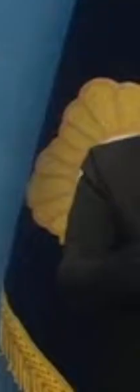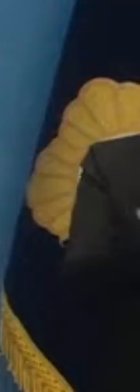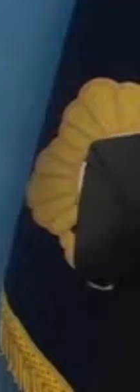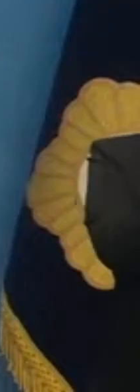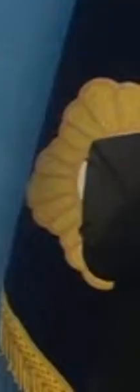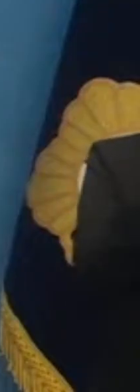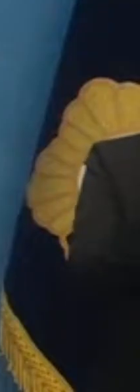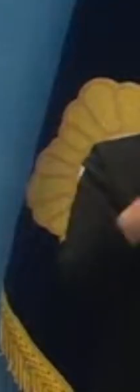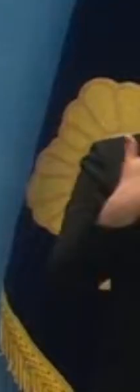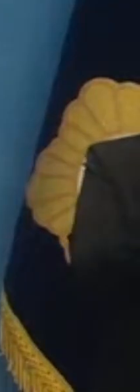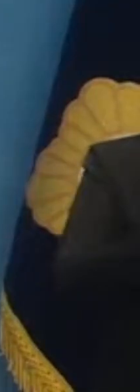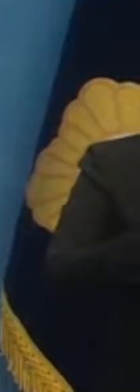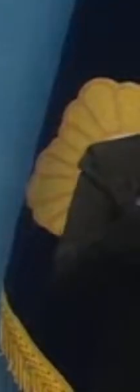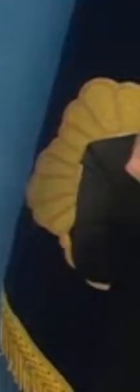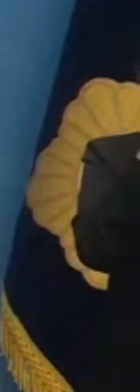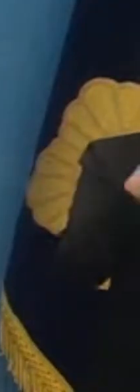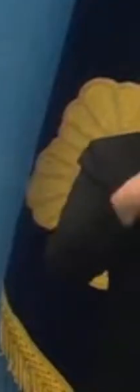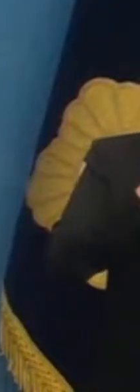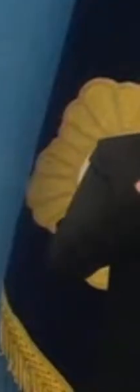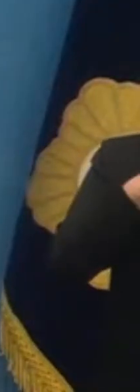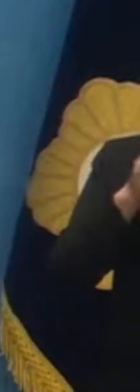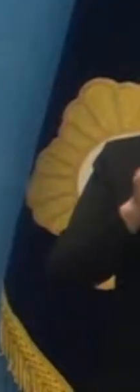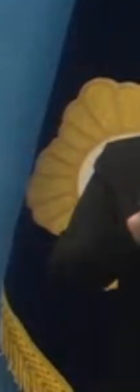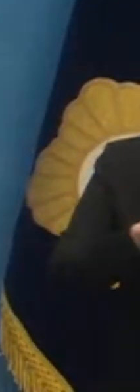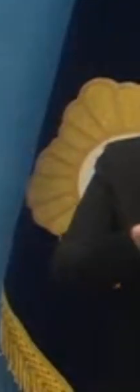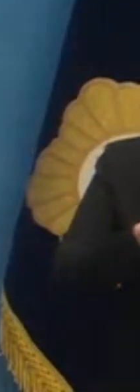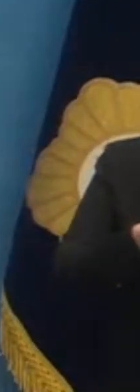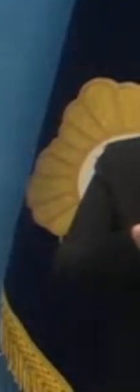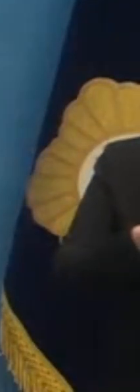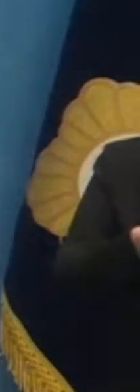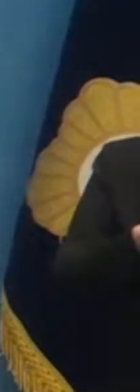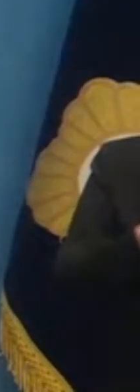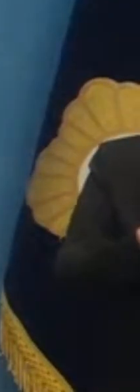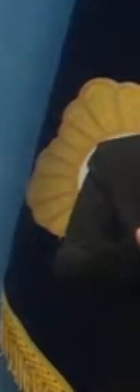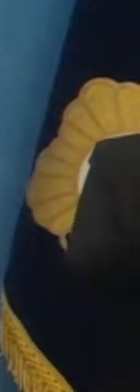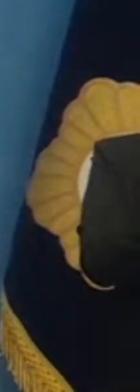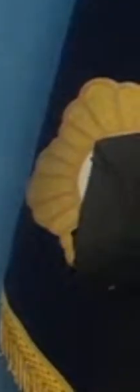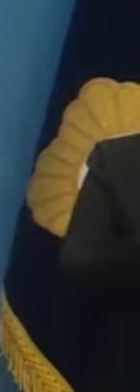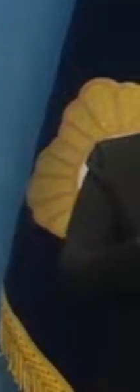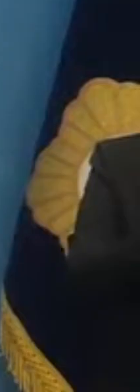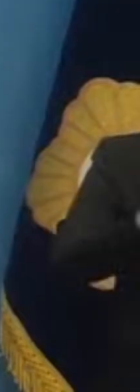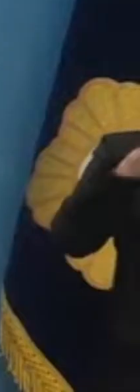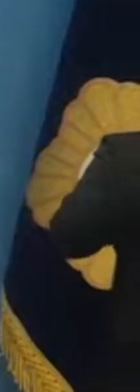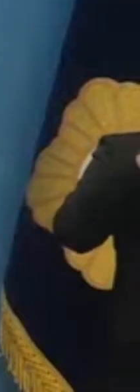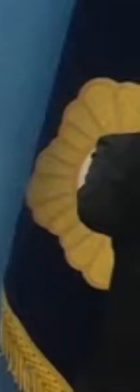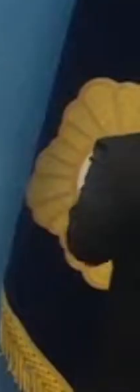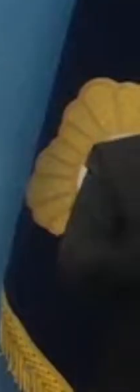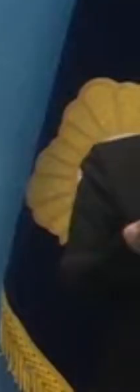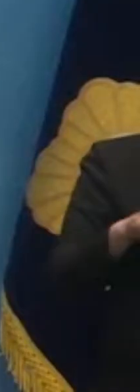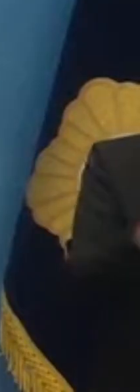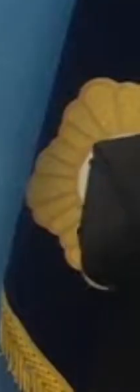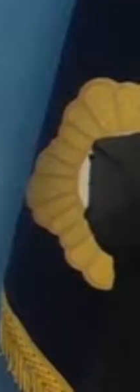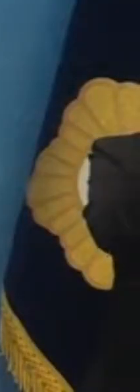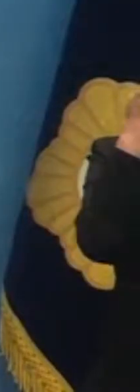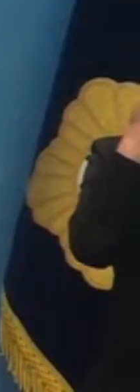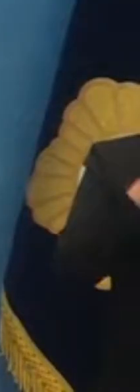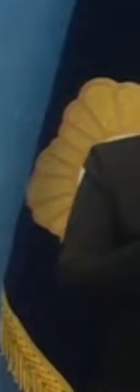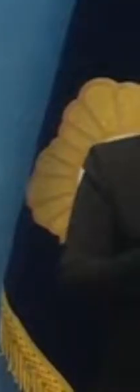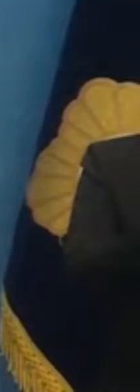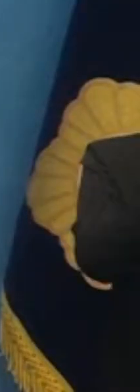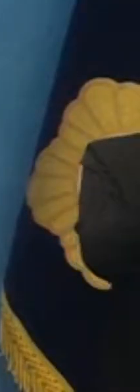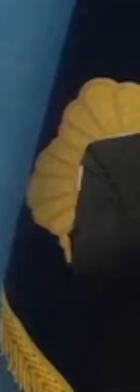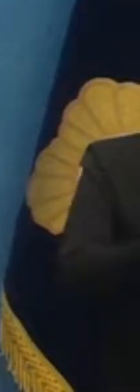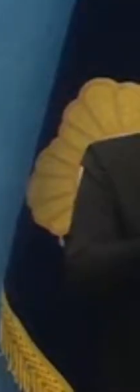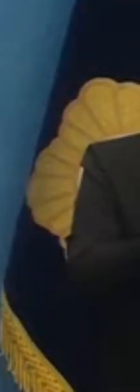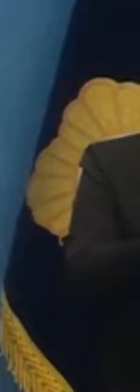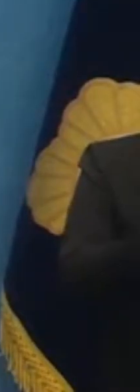후보에 대한 신변 위협성 발언이 지속적으로 나타나고 있습니다. 현재까지 확인된 해당 신변 위협 게시물에